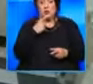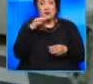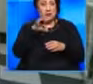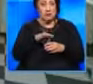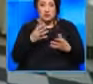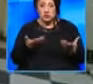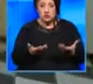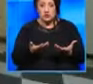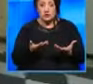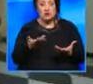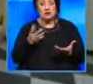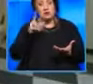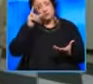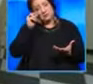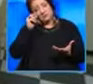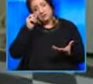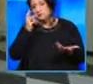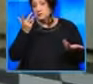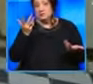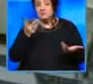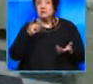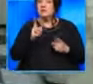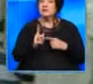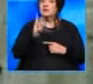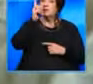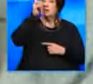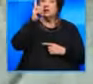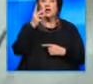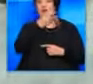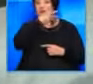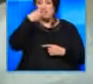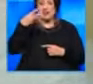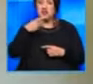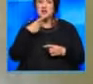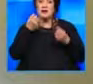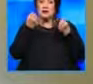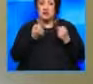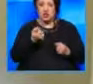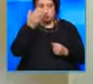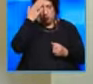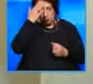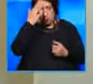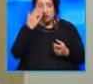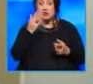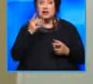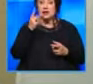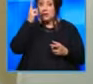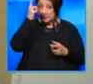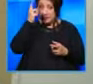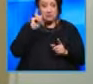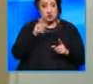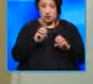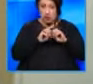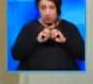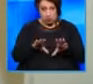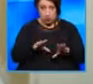по-тежко състояние. При тях каква ще бъде процедурата? Как ще влиза избирателната комисия? И ще бъдат ли допускани всички членове на